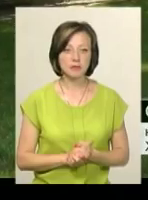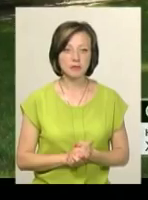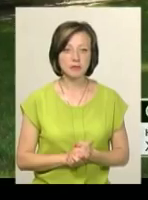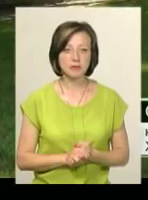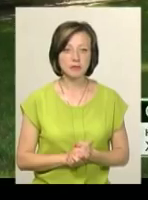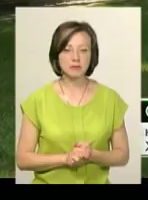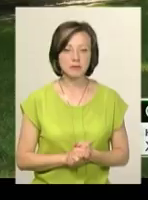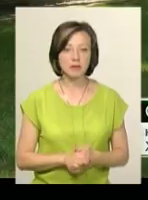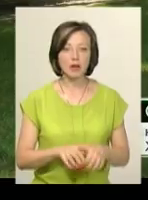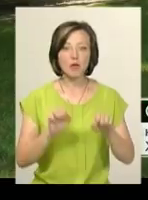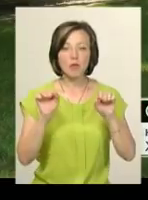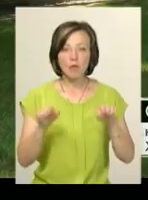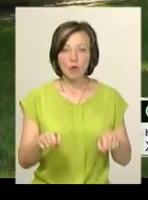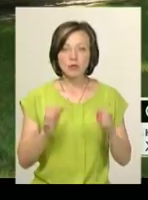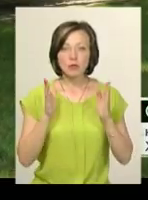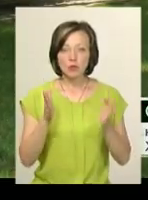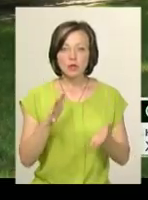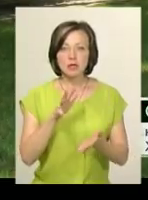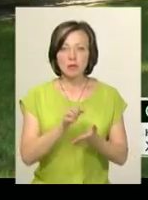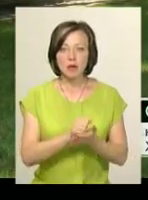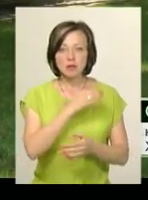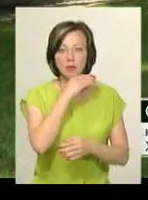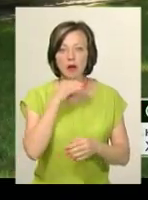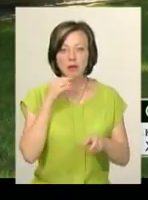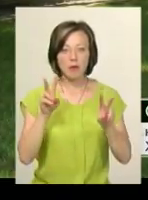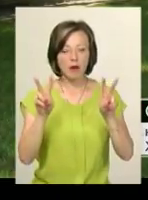Можна буде займатися багатьма видами спорту